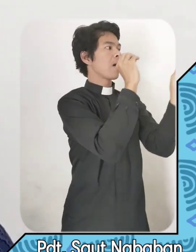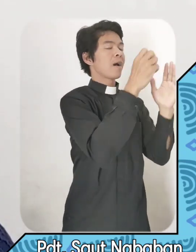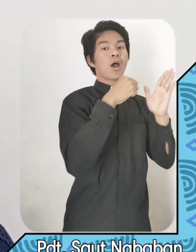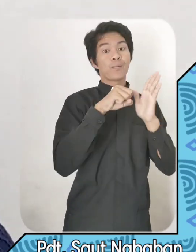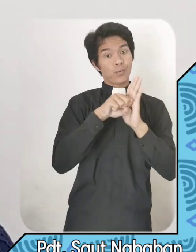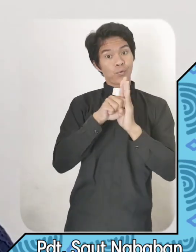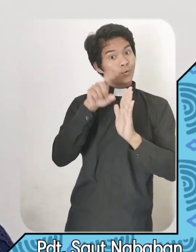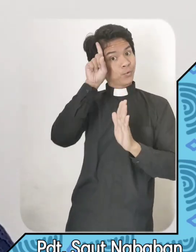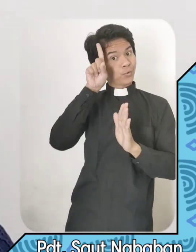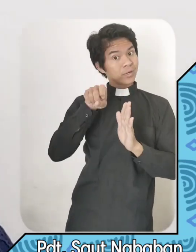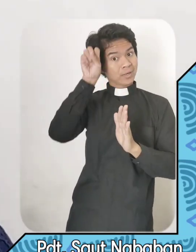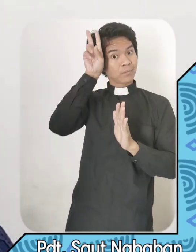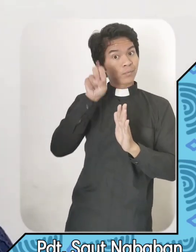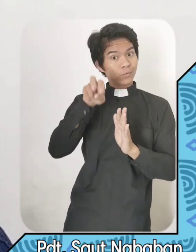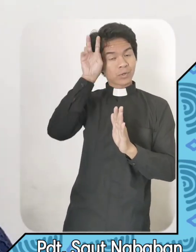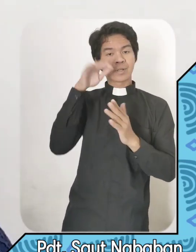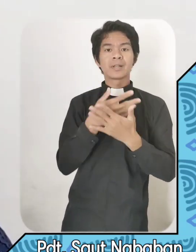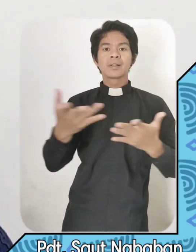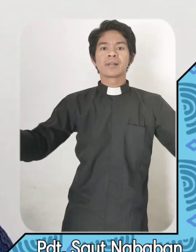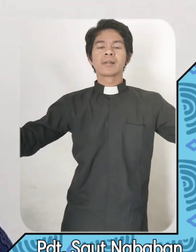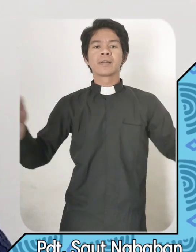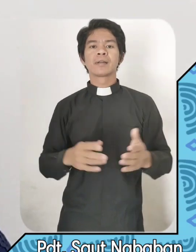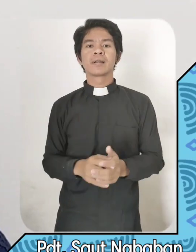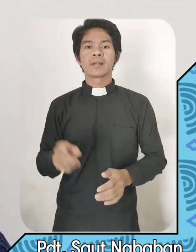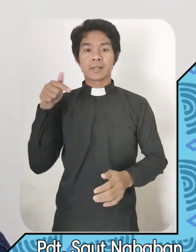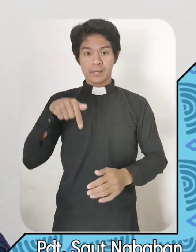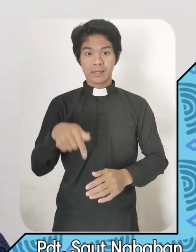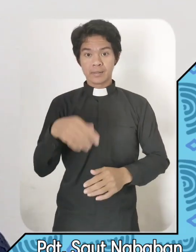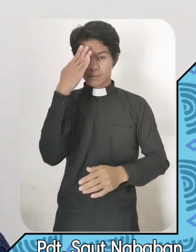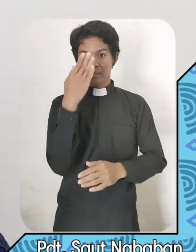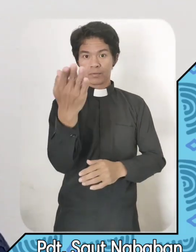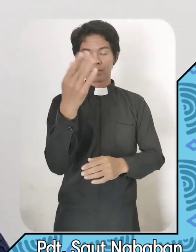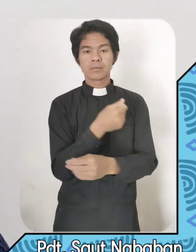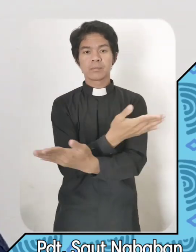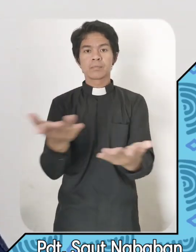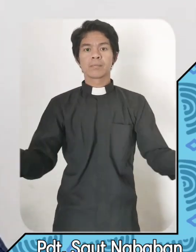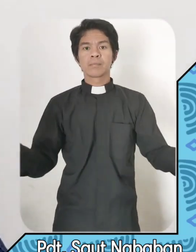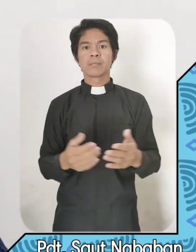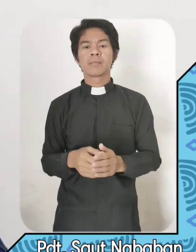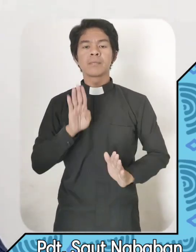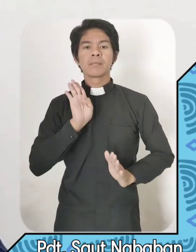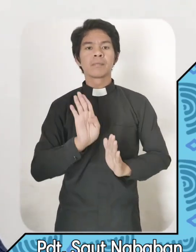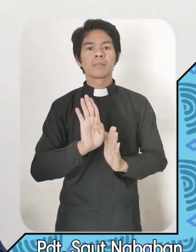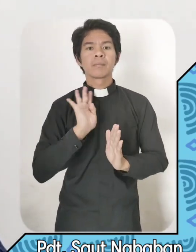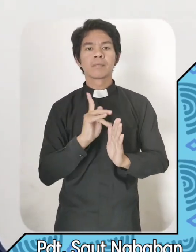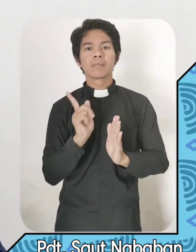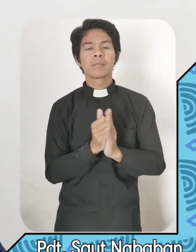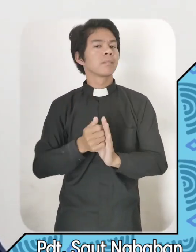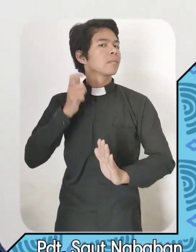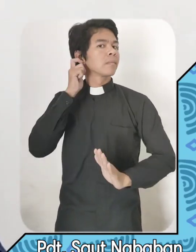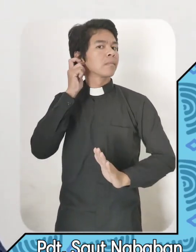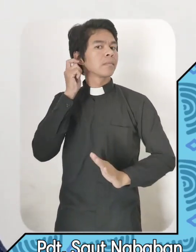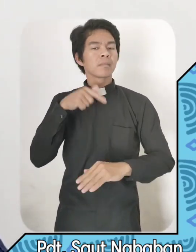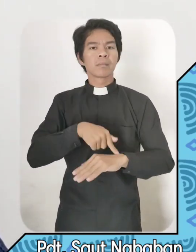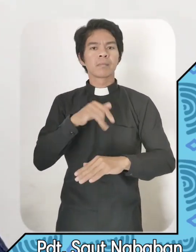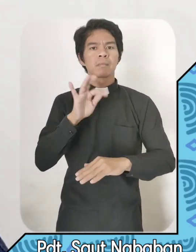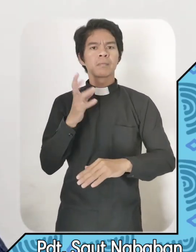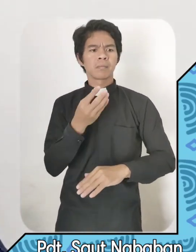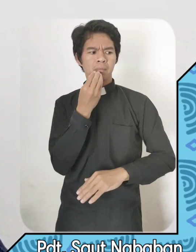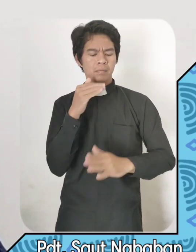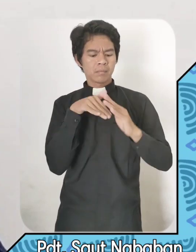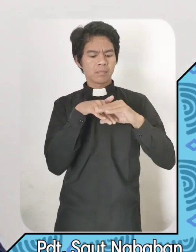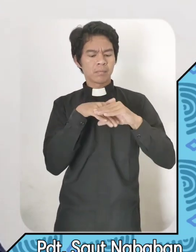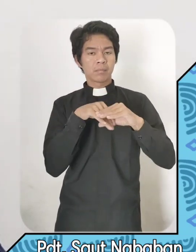itu kepada murid-murid Yesus yang lain. Ini menunjukkan kepada kita bagaimana perempuan itu